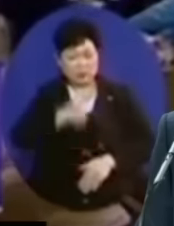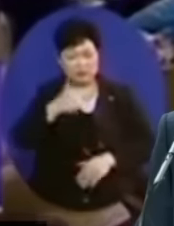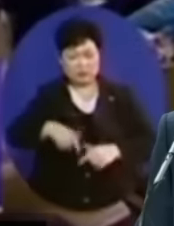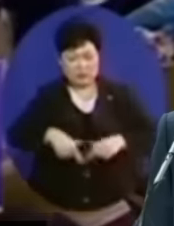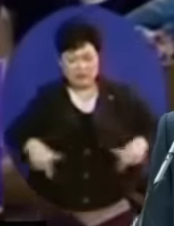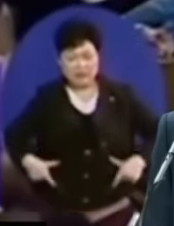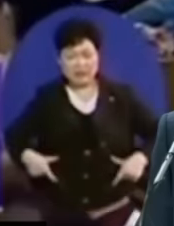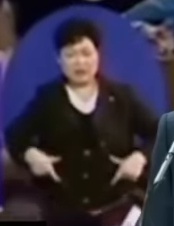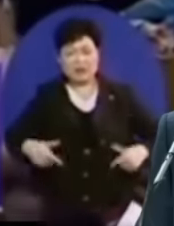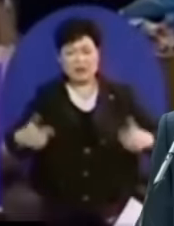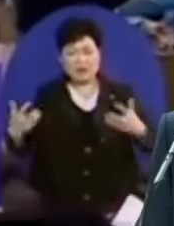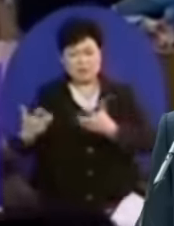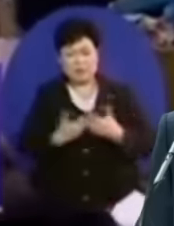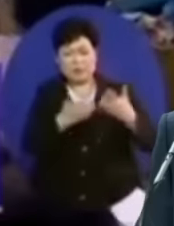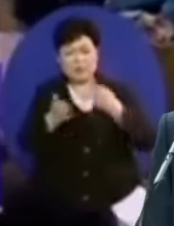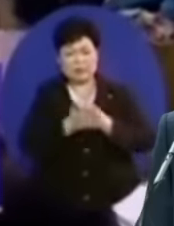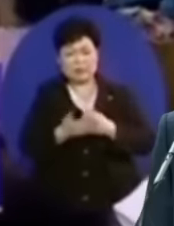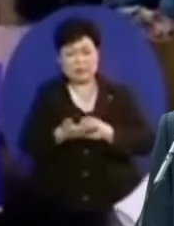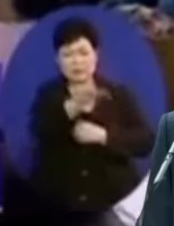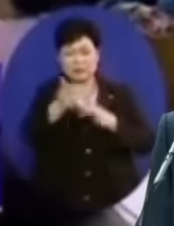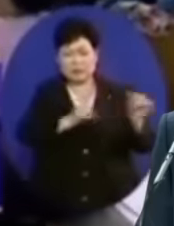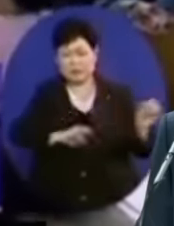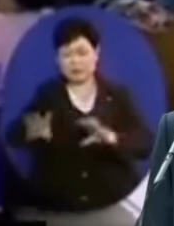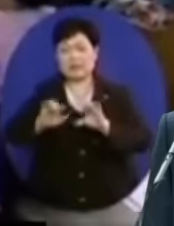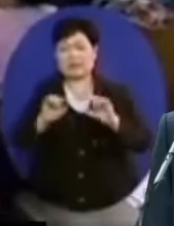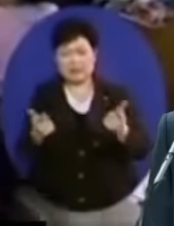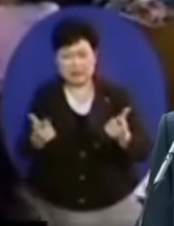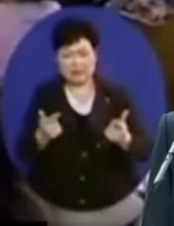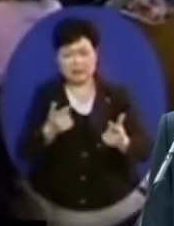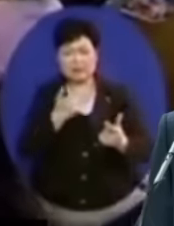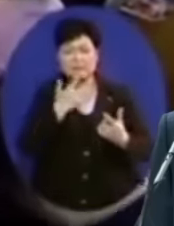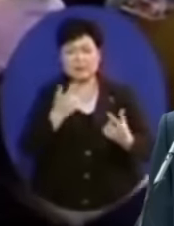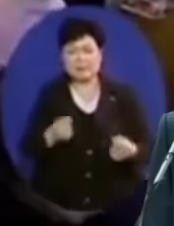풍부하시므로 그들을 버리지 아니하시나이다.